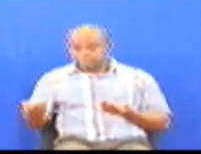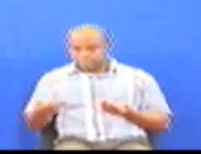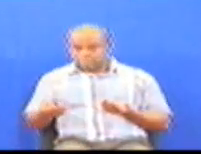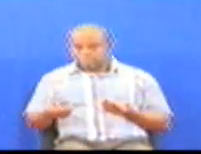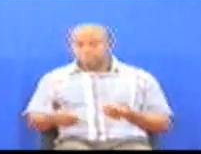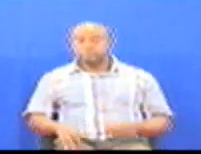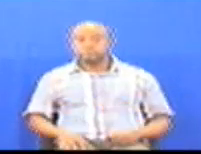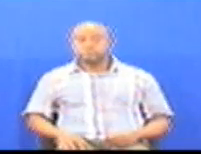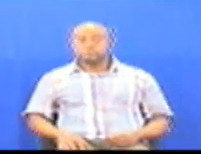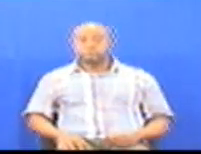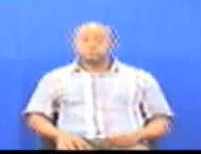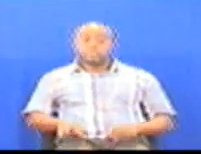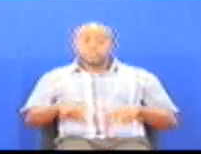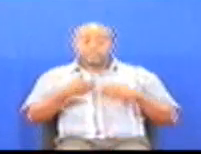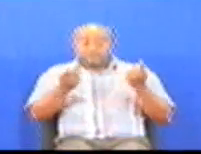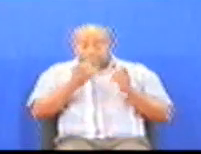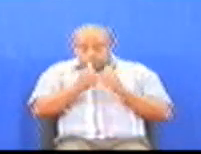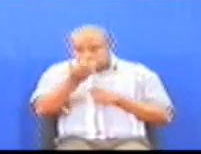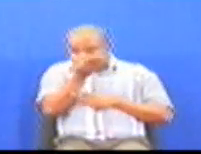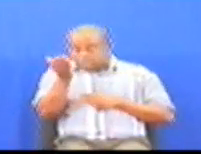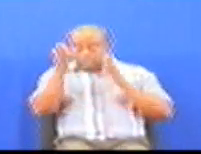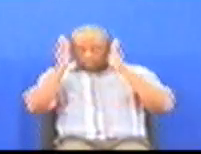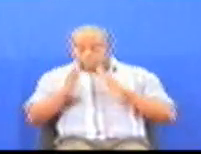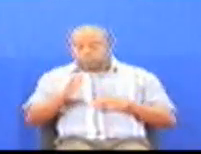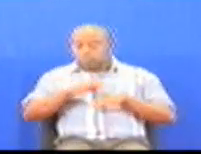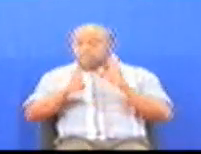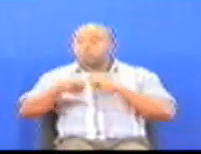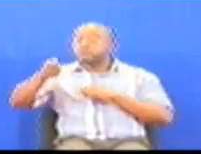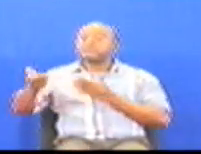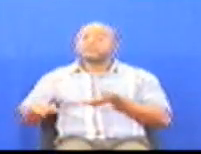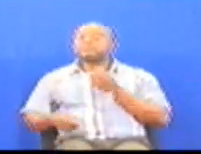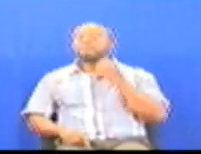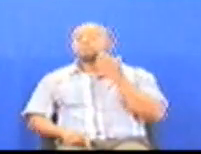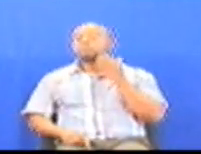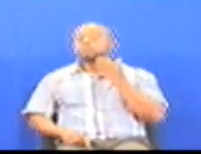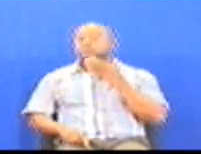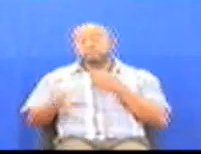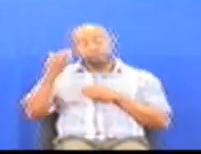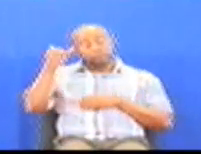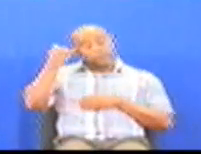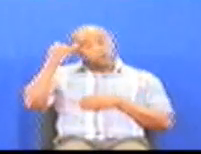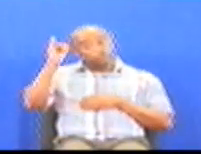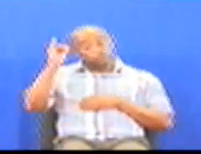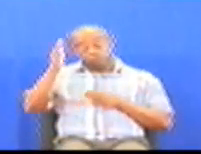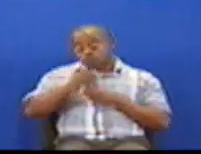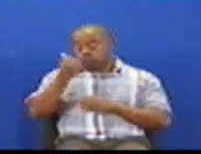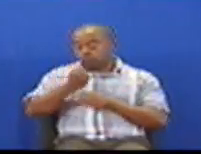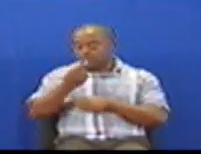kwa wakati. Lakini lingine mheshimiwa naibu spika ni ushauri. Ni ushauri juu ya watumishi katika halmashauri